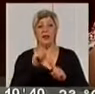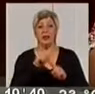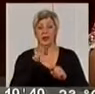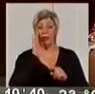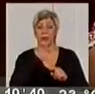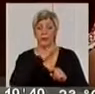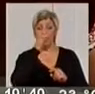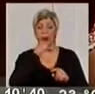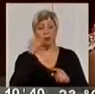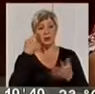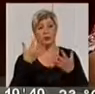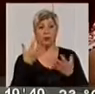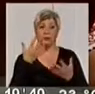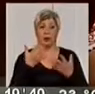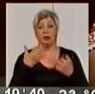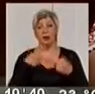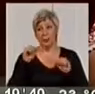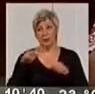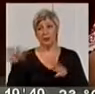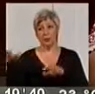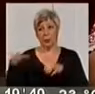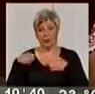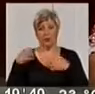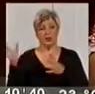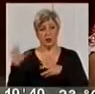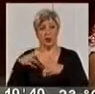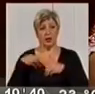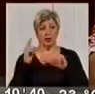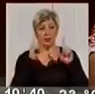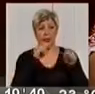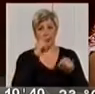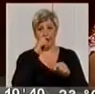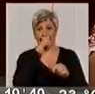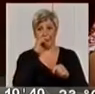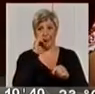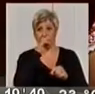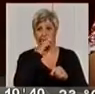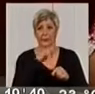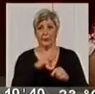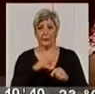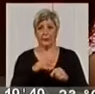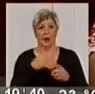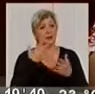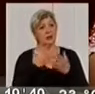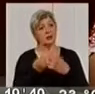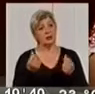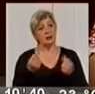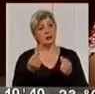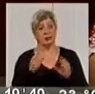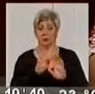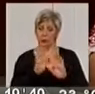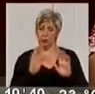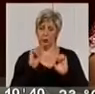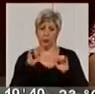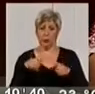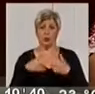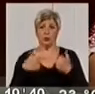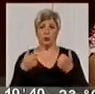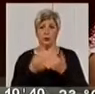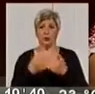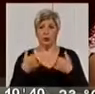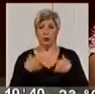можемо запропонувати навіть виїхати і подивитися, як дитина відпочиває. Ну, але з своїм коштом, я так думаю. Виїхати. Ні, чому? Ми можемо це організувати наш